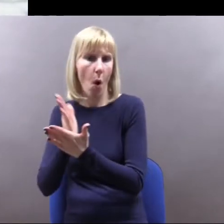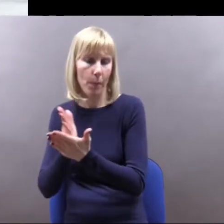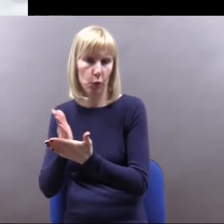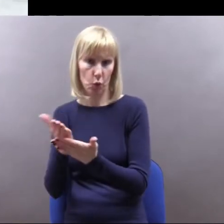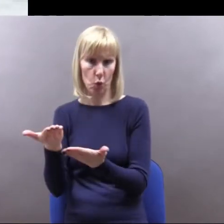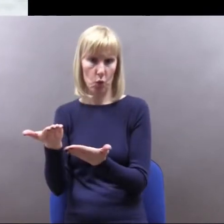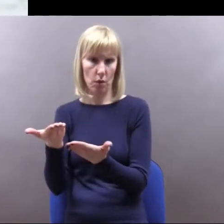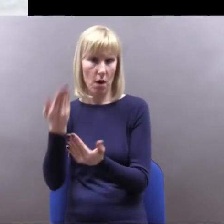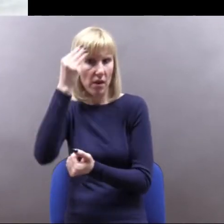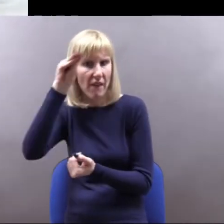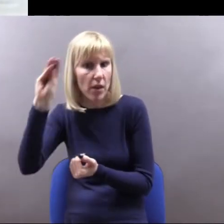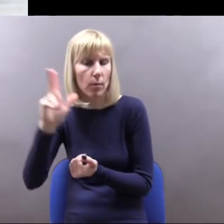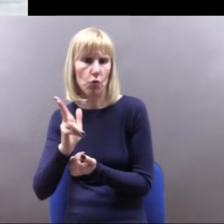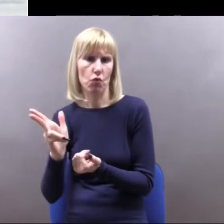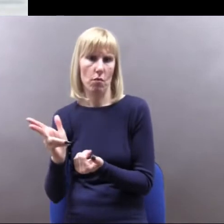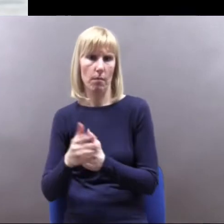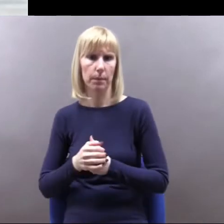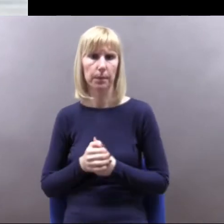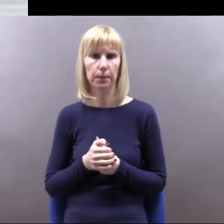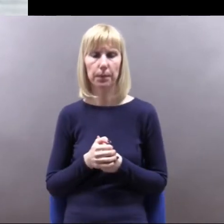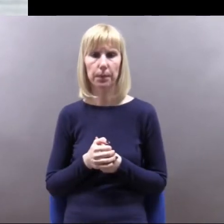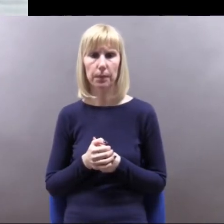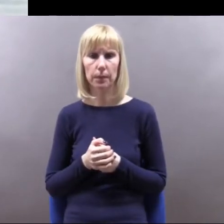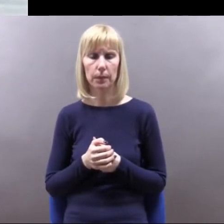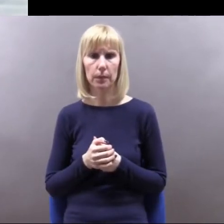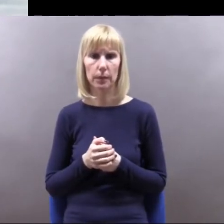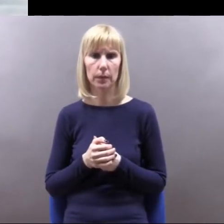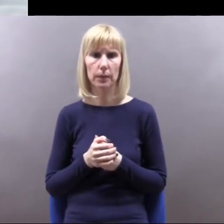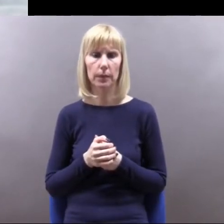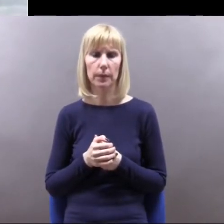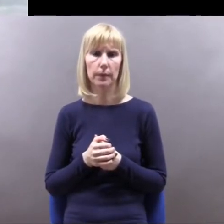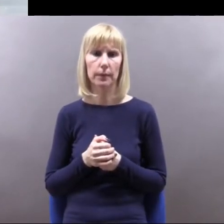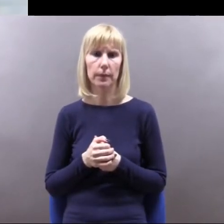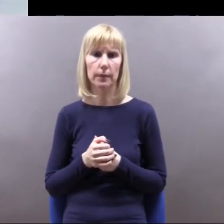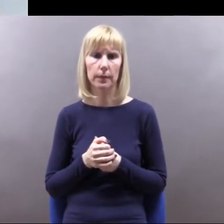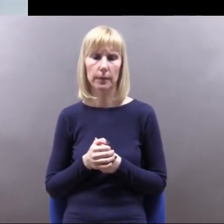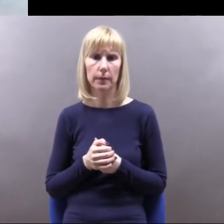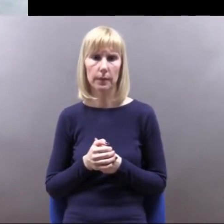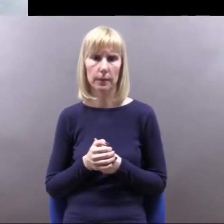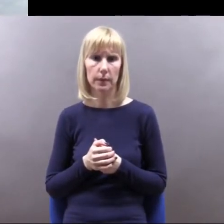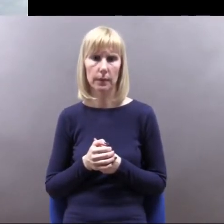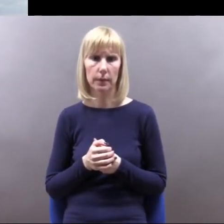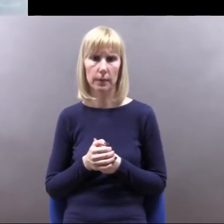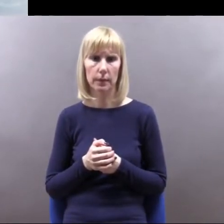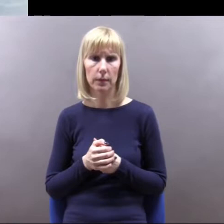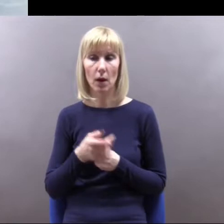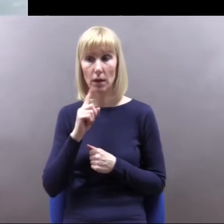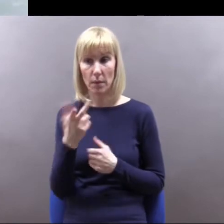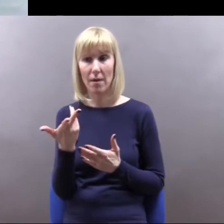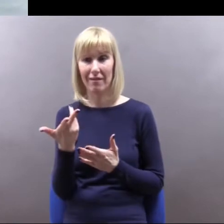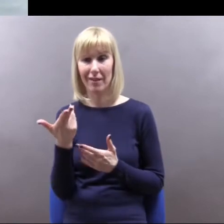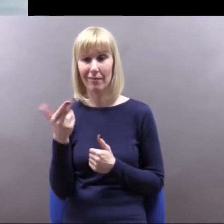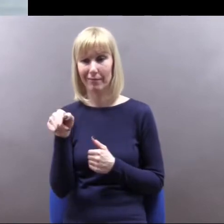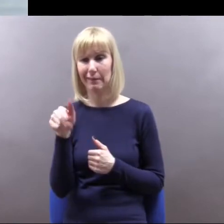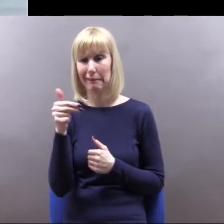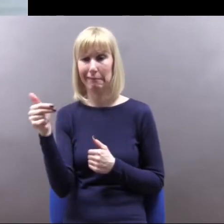precyzyjna procedura dla kogoś, kto ma tego urządzenia, kto ma użyć tego urządzenia, żeby pomóc osobie z niepełnosprawnością. I to